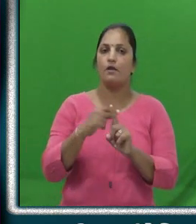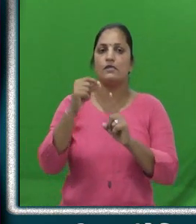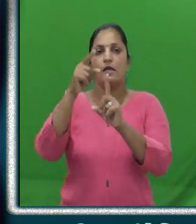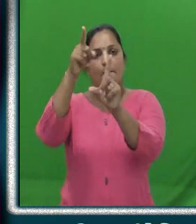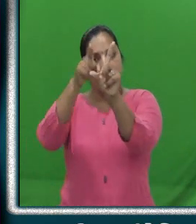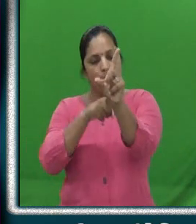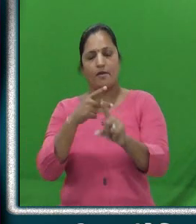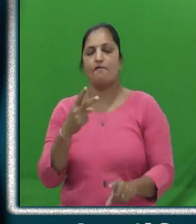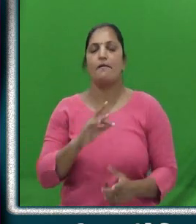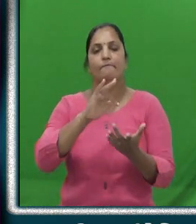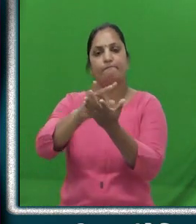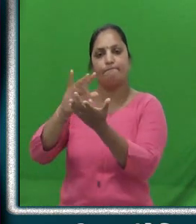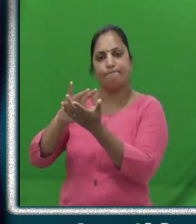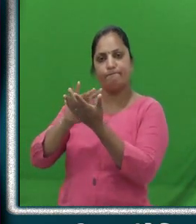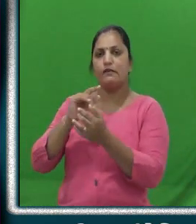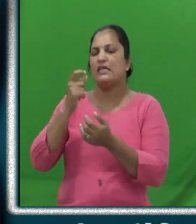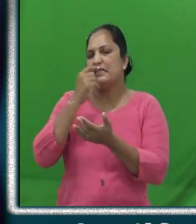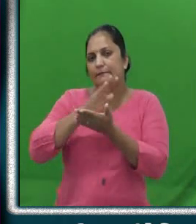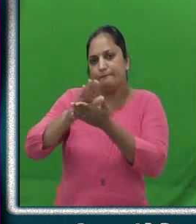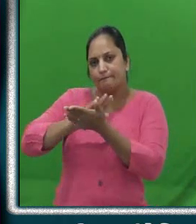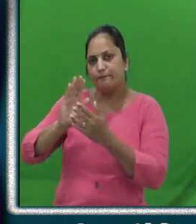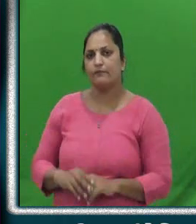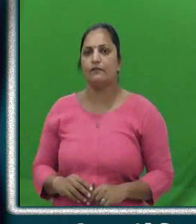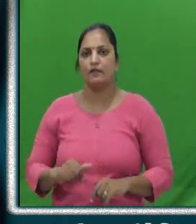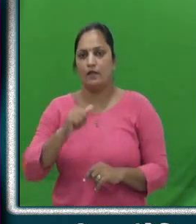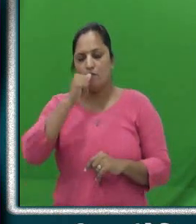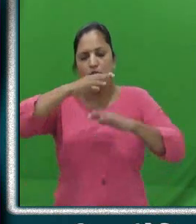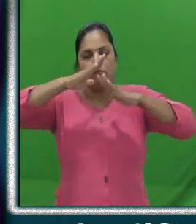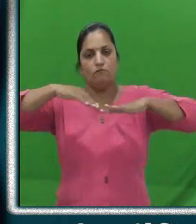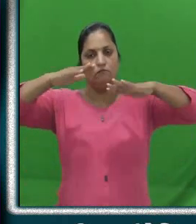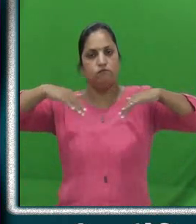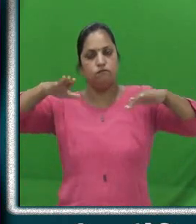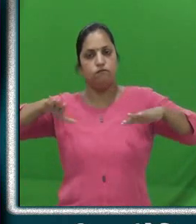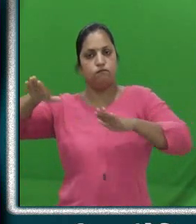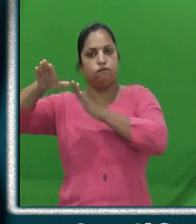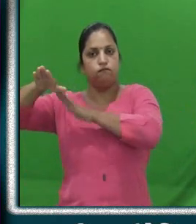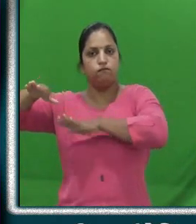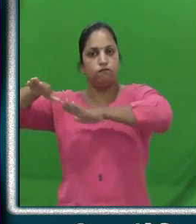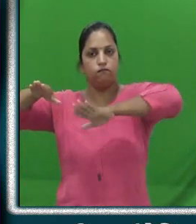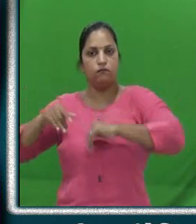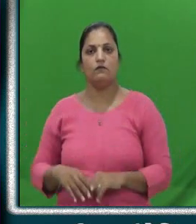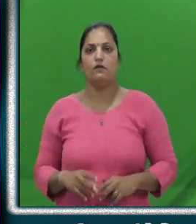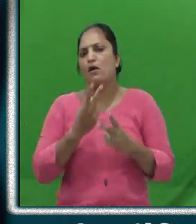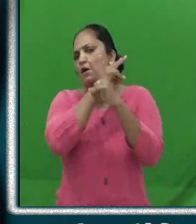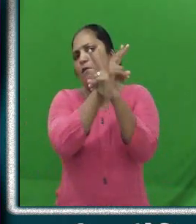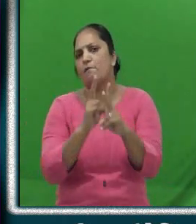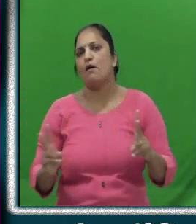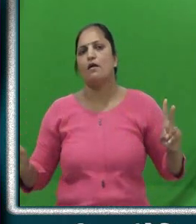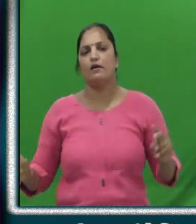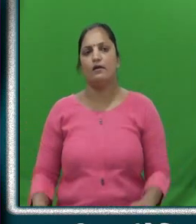हेव क्लीनेड बीचीज, बीचीज एटले शुं थाय दरिया किनारा एंड